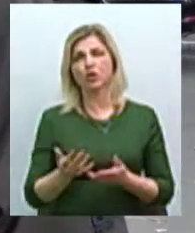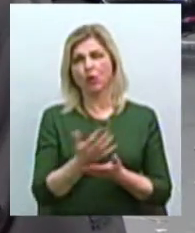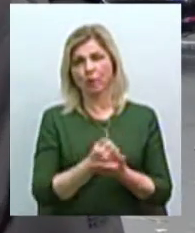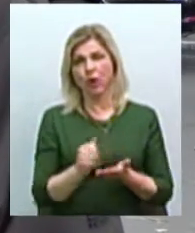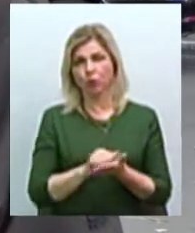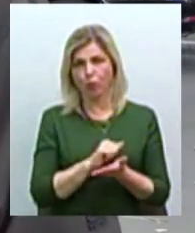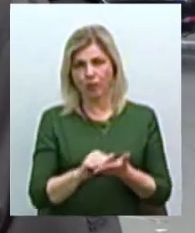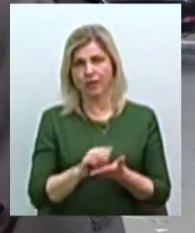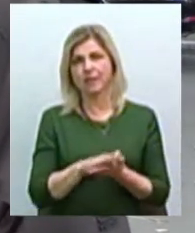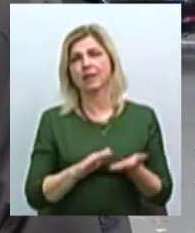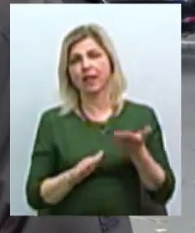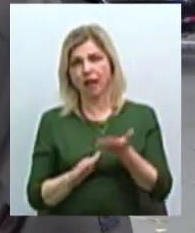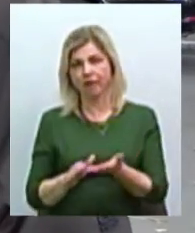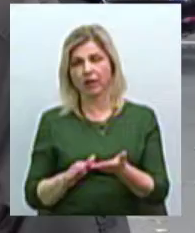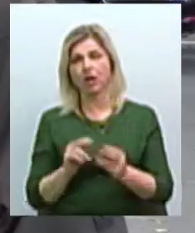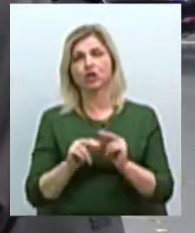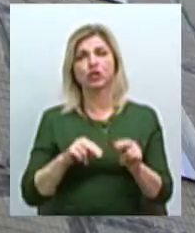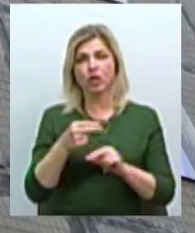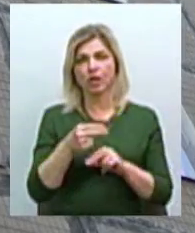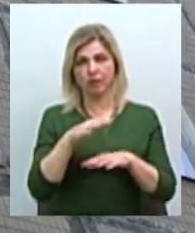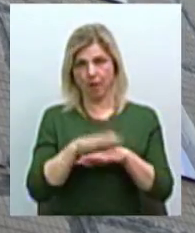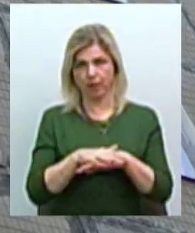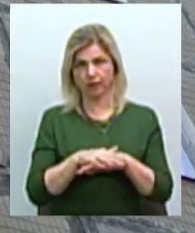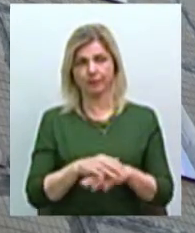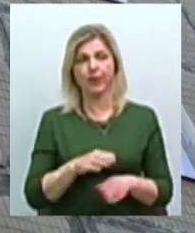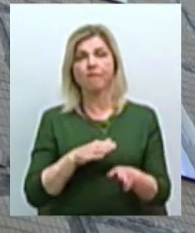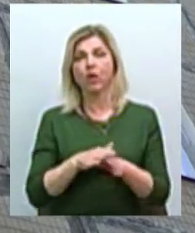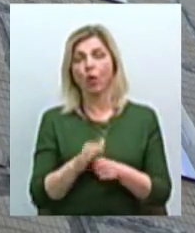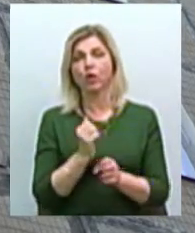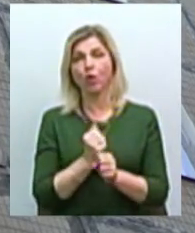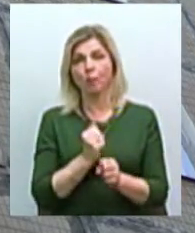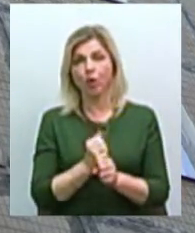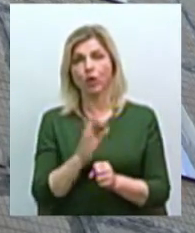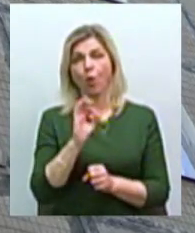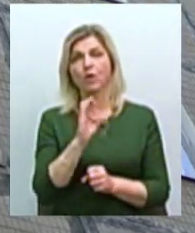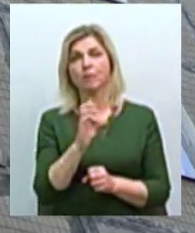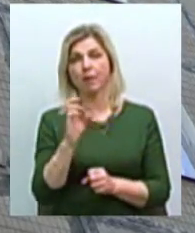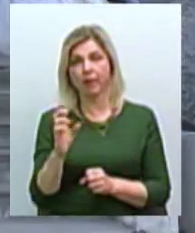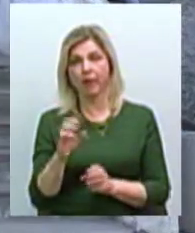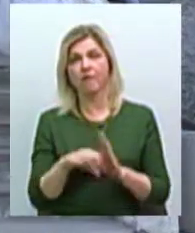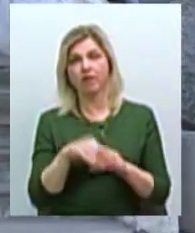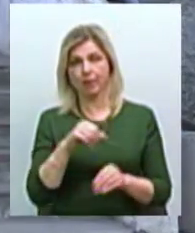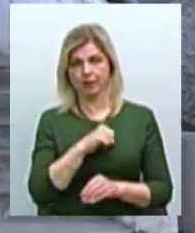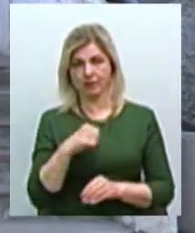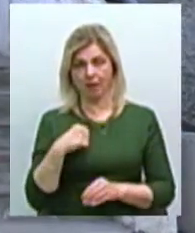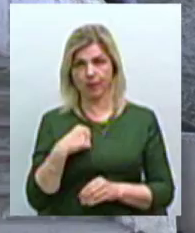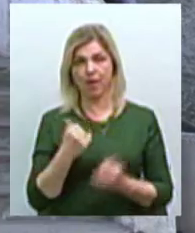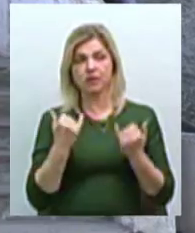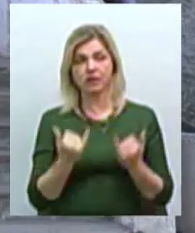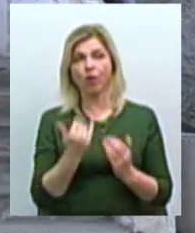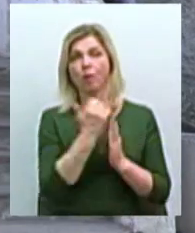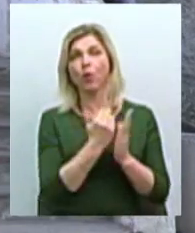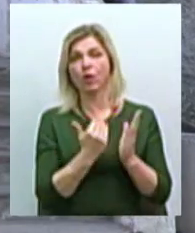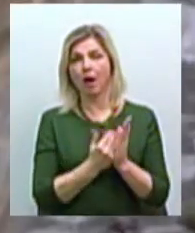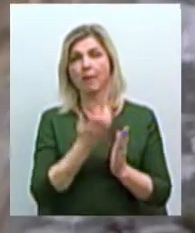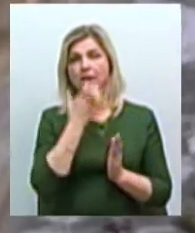заявок, через банківську сферу. А виконавця робіт ОСББ обирає самостійно. Сьогодні за програмою «Теплий Миколаїв» реалізується